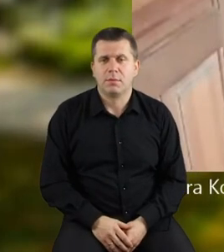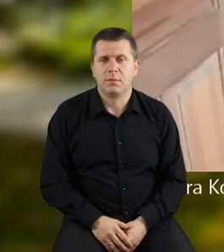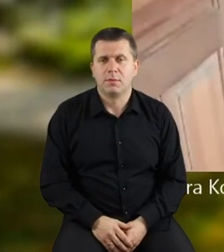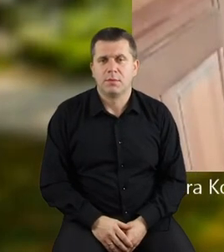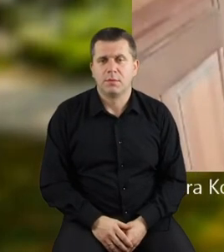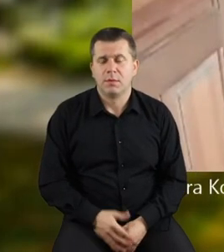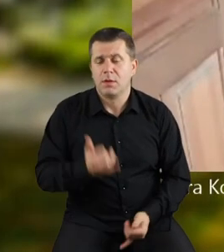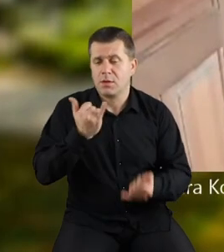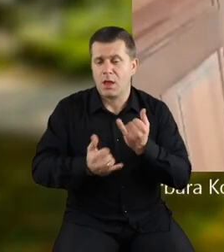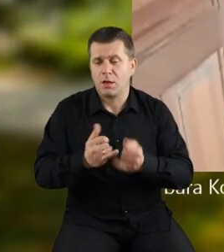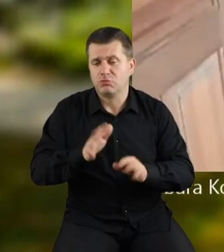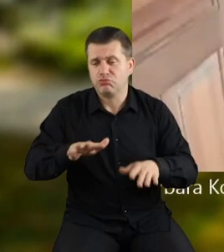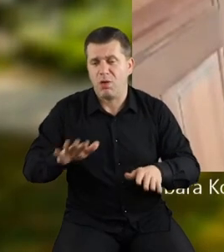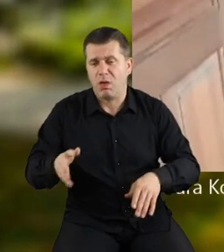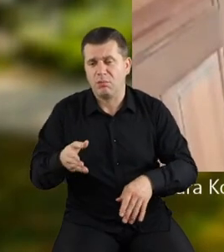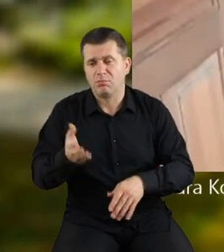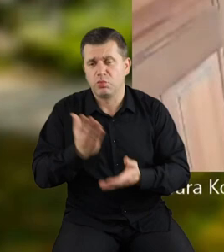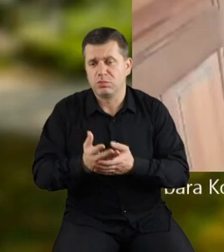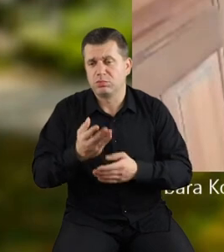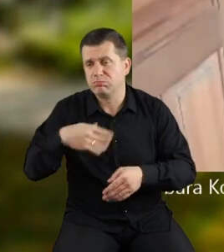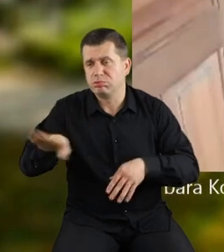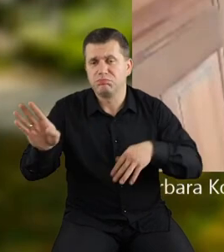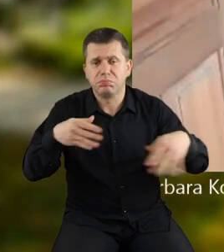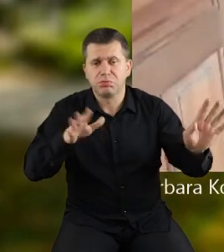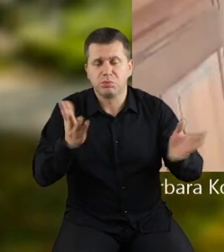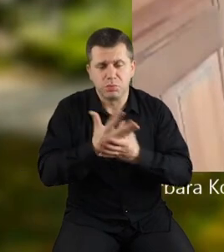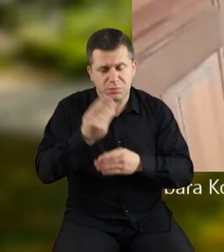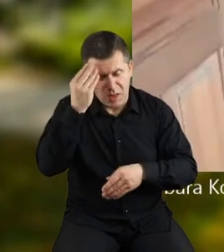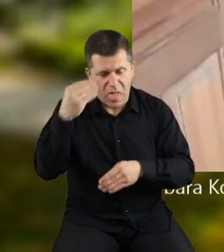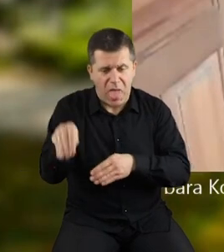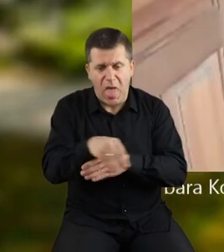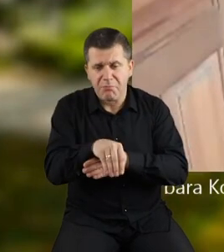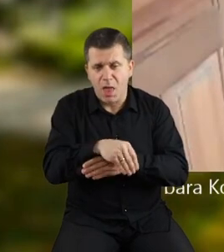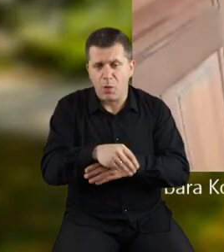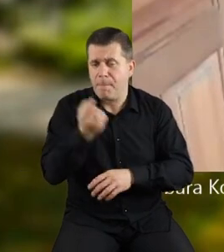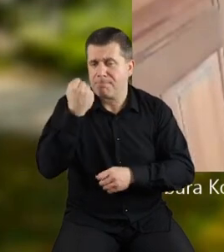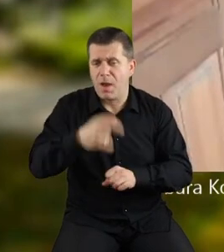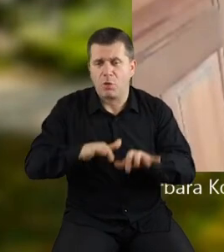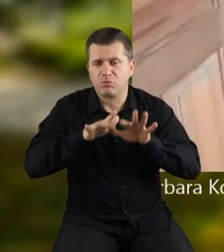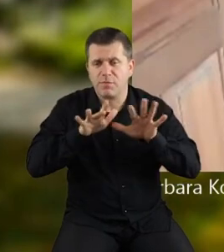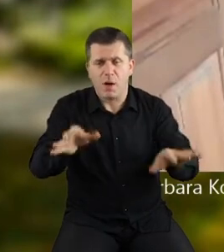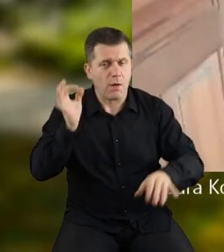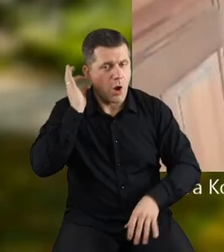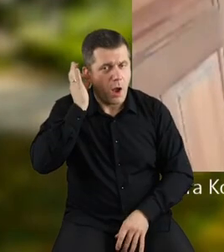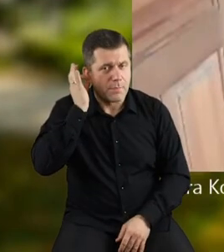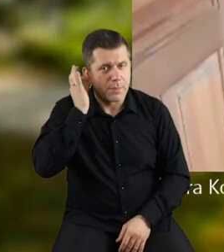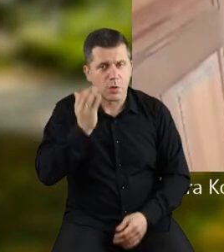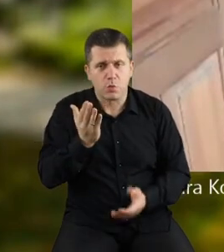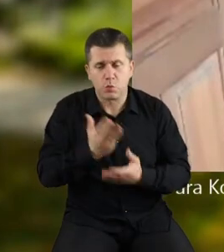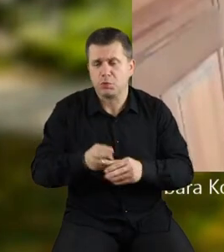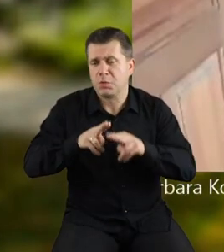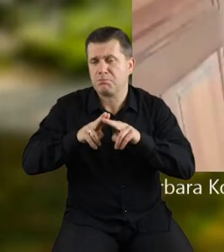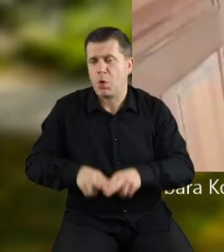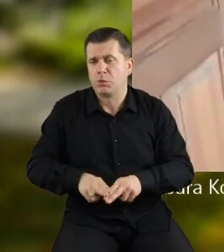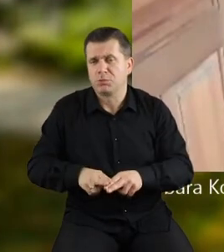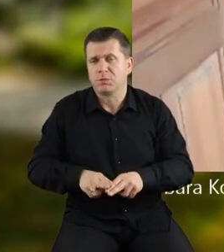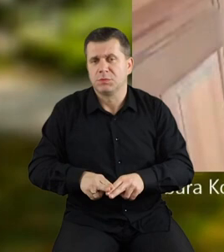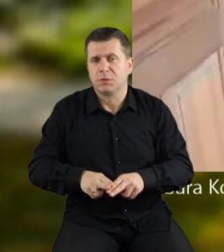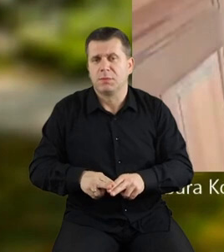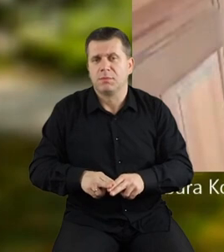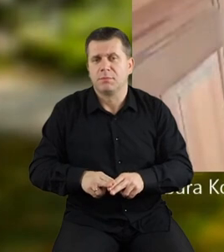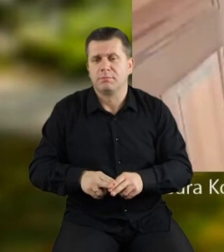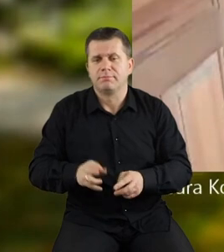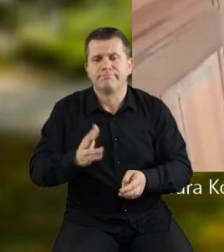w momencie, gdy odchodzą dzieci i przechodzi się na emeryturę, bardzo wiele pań